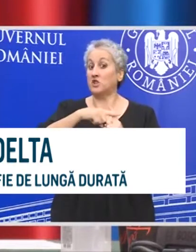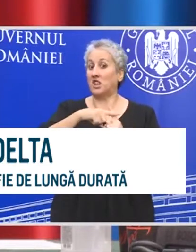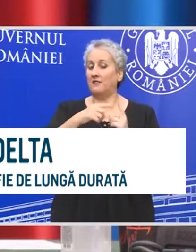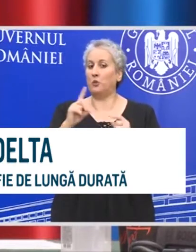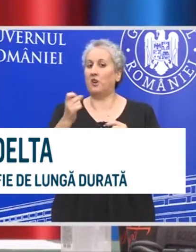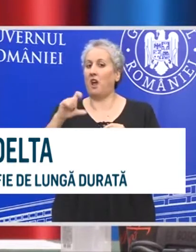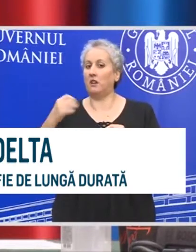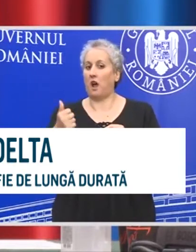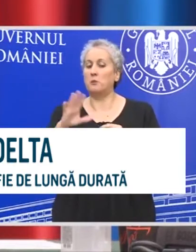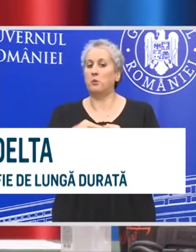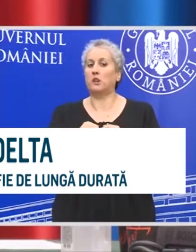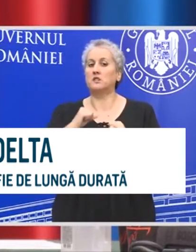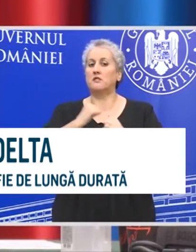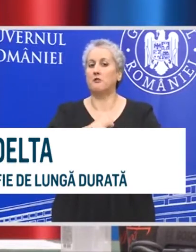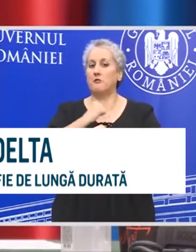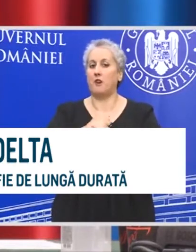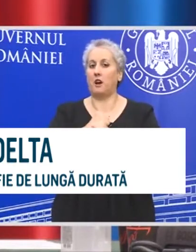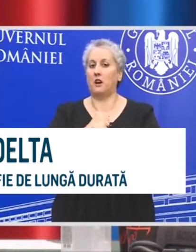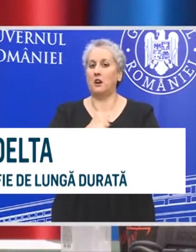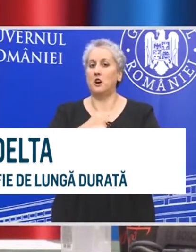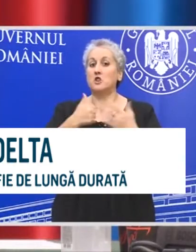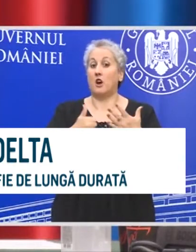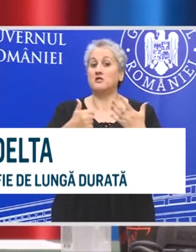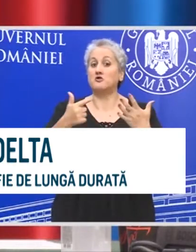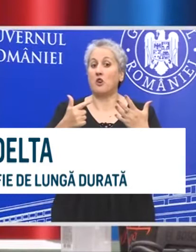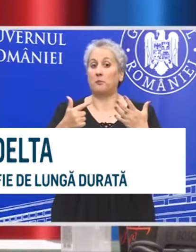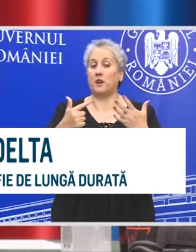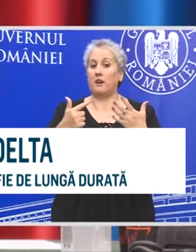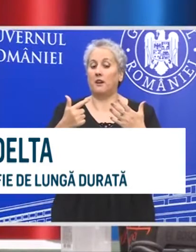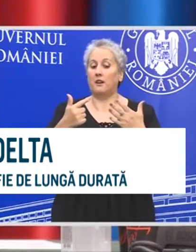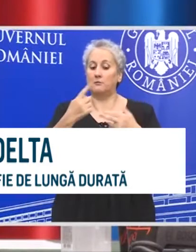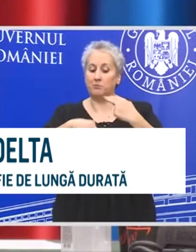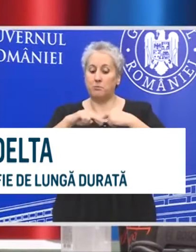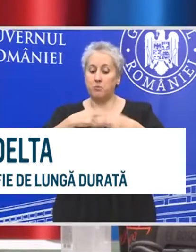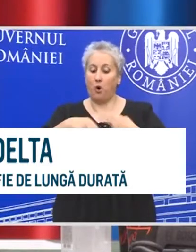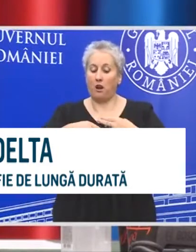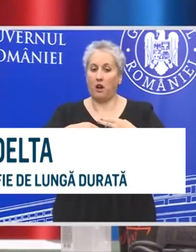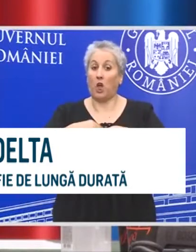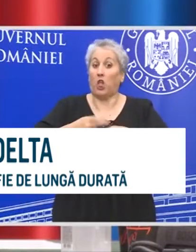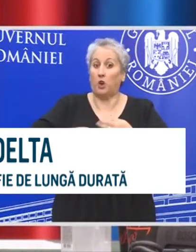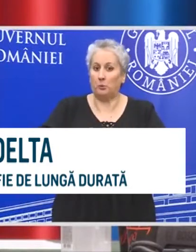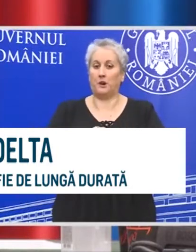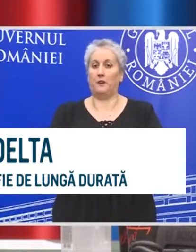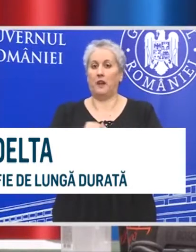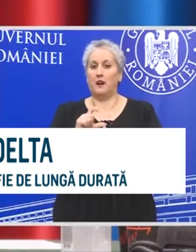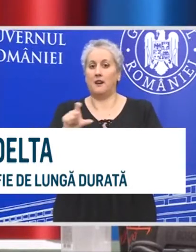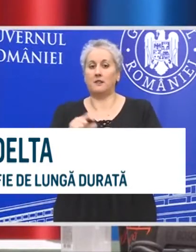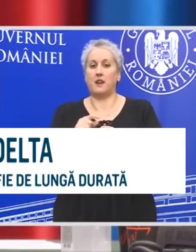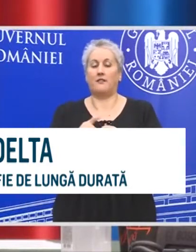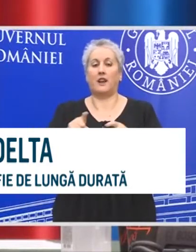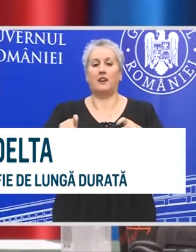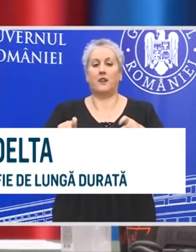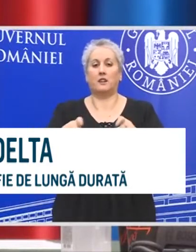Delta poate să genereze până la șase șapte cazuri secundare de boală după cum în caz de infectare cu